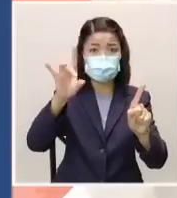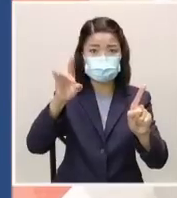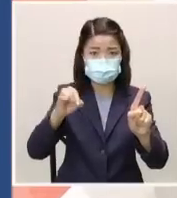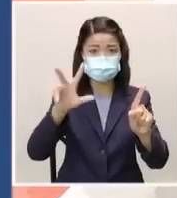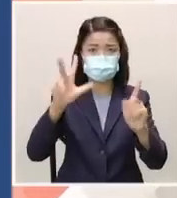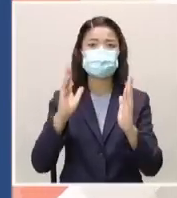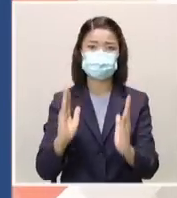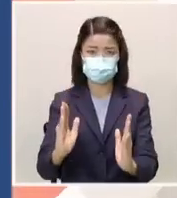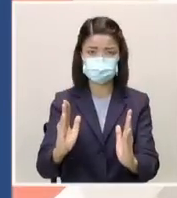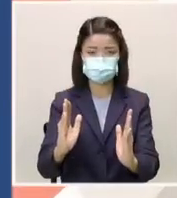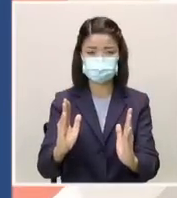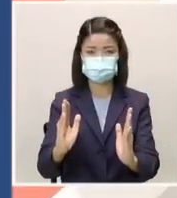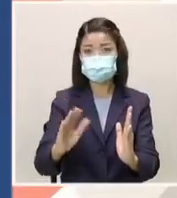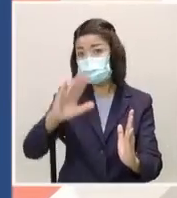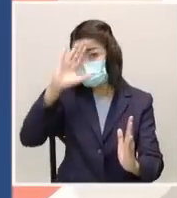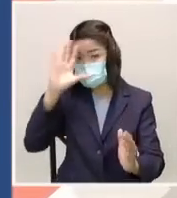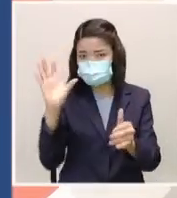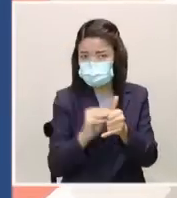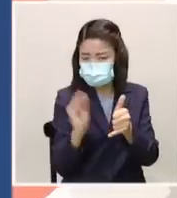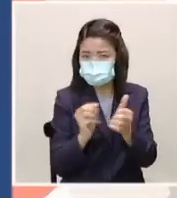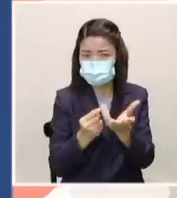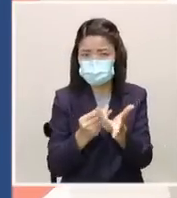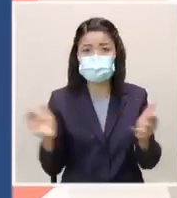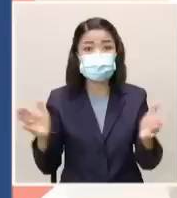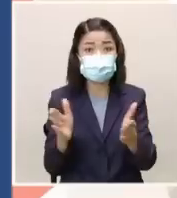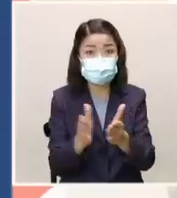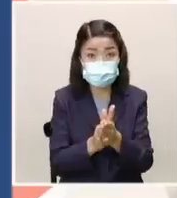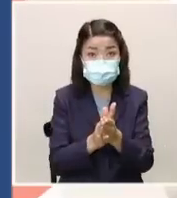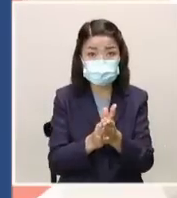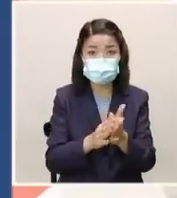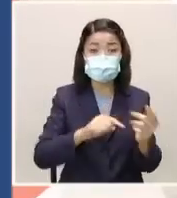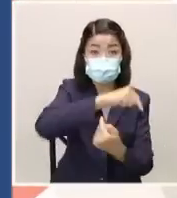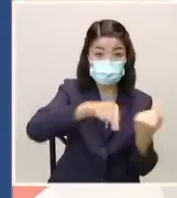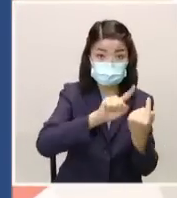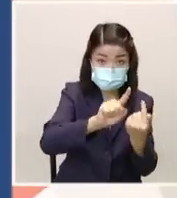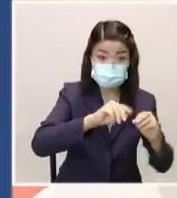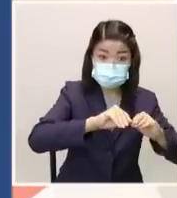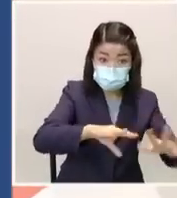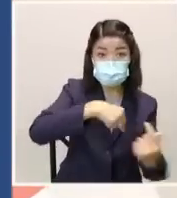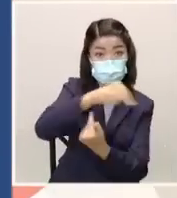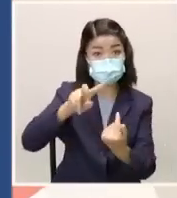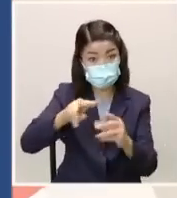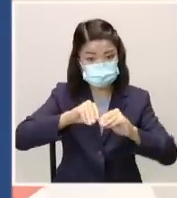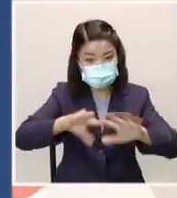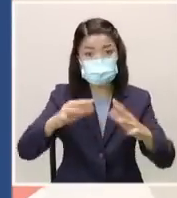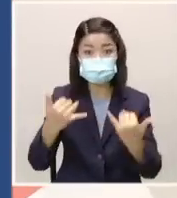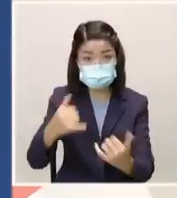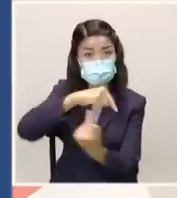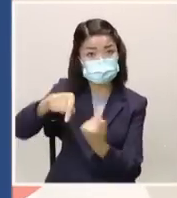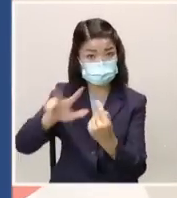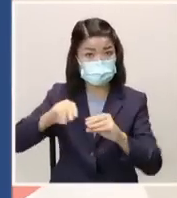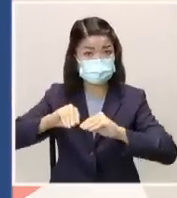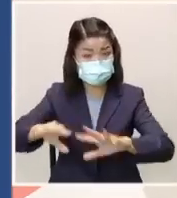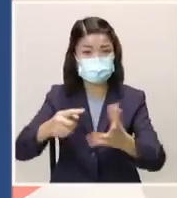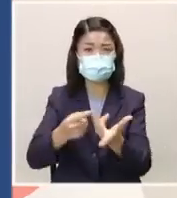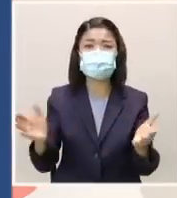1,583 รายเป็นตัวเลขสะสมตั้งแต่การระบาดรอบแรกจนถึงรอบล่าสุดนี้ผู้ป่วยสะสมรวมกันอยู่